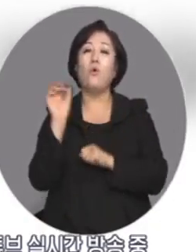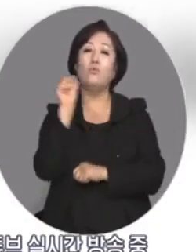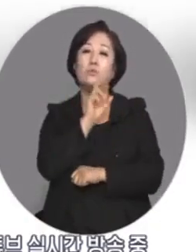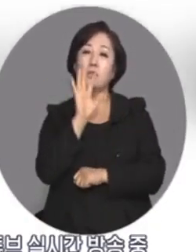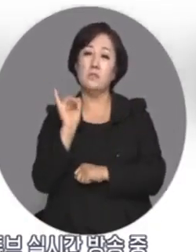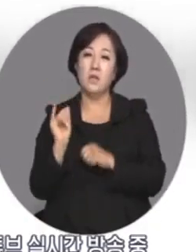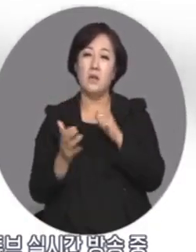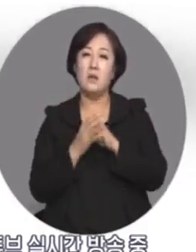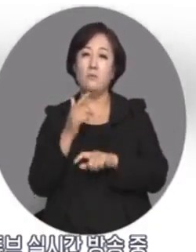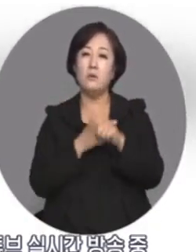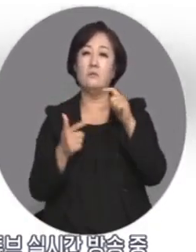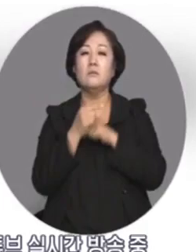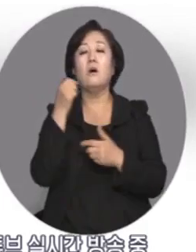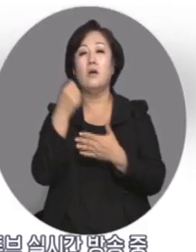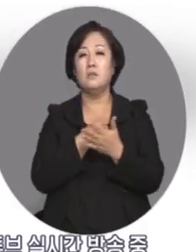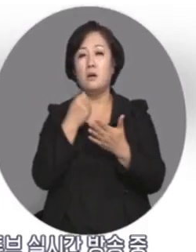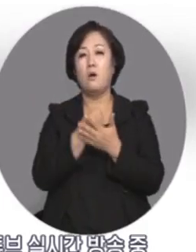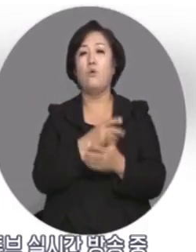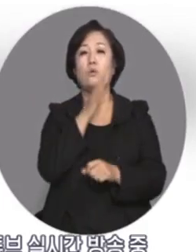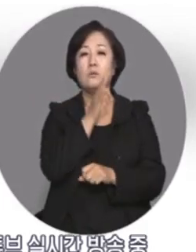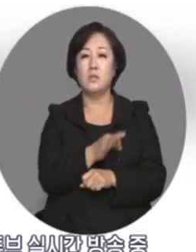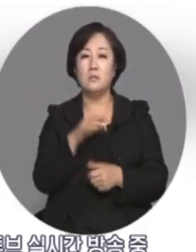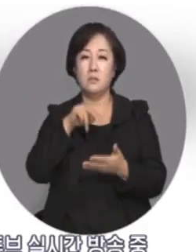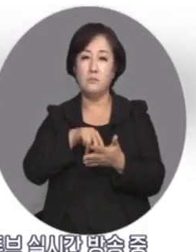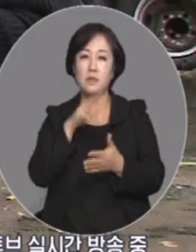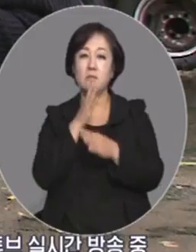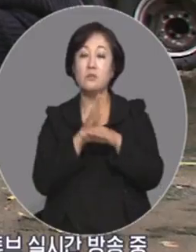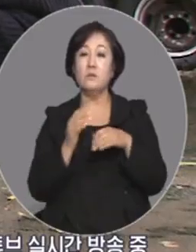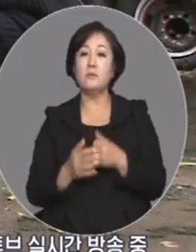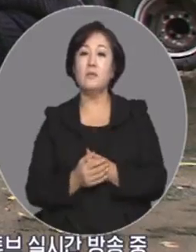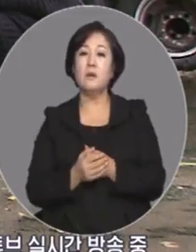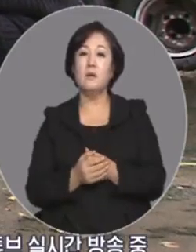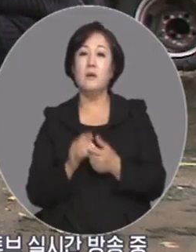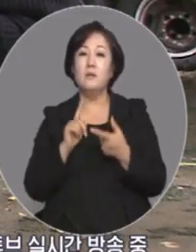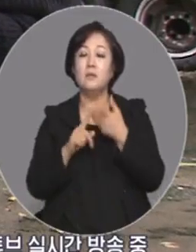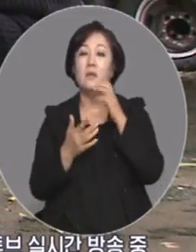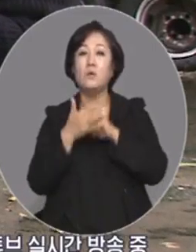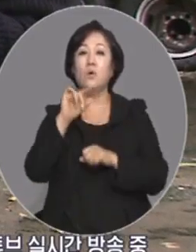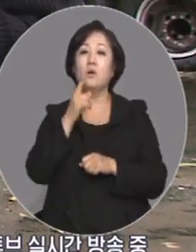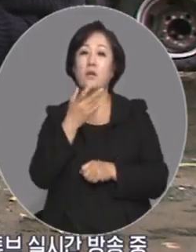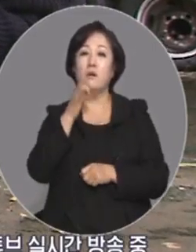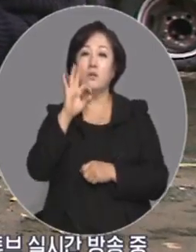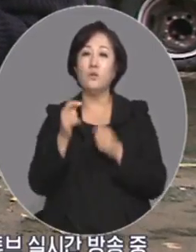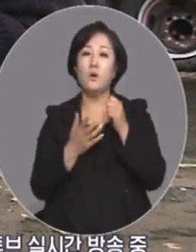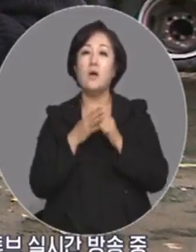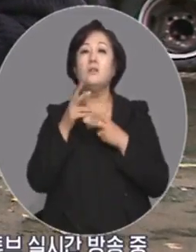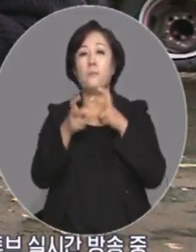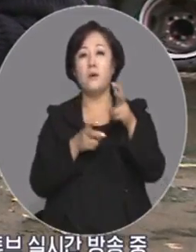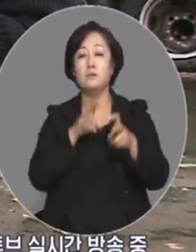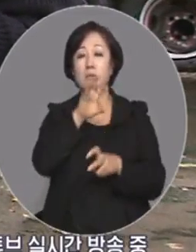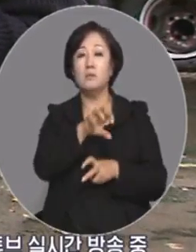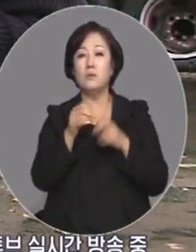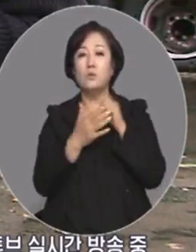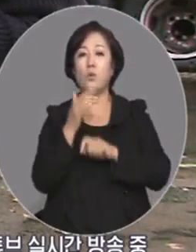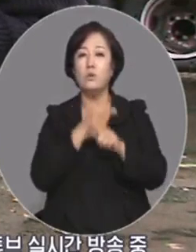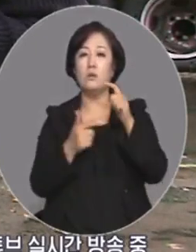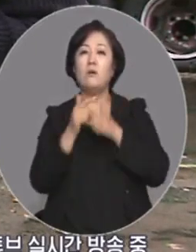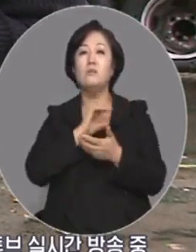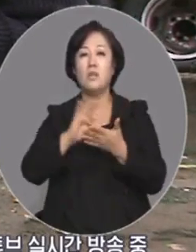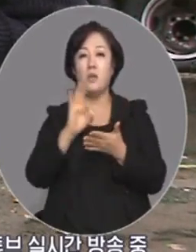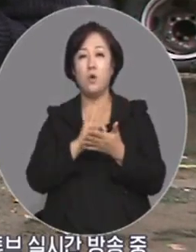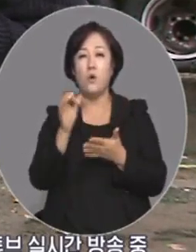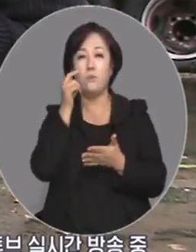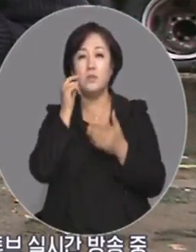기사들은 울며 겨자 먹기로 구매할 수밖에 없는 실정입니다. 경유를 사용하는 마을버스 역시 요소수를 구하기 힘든 건